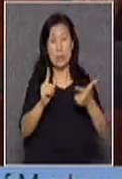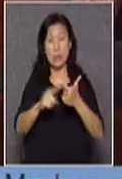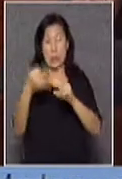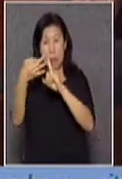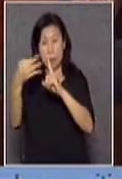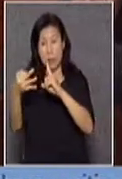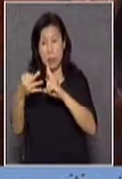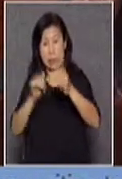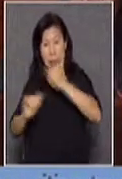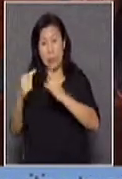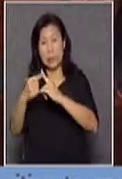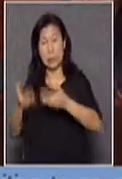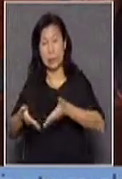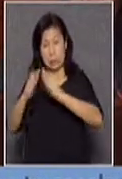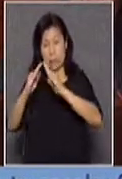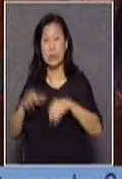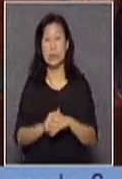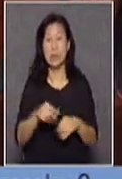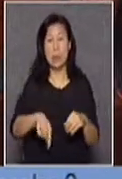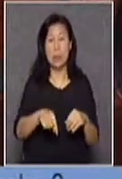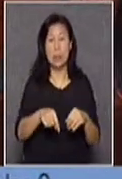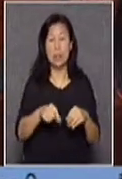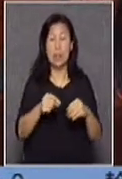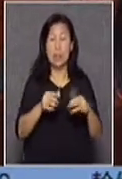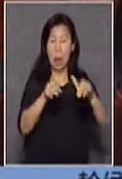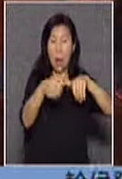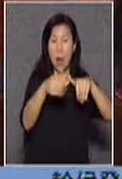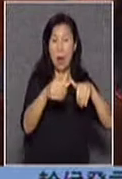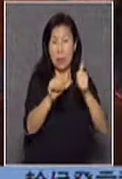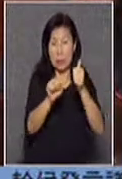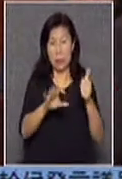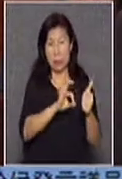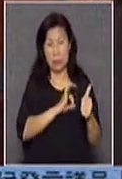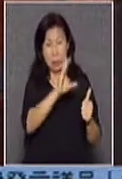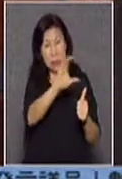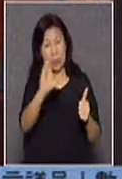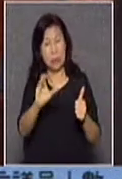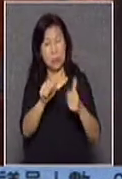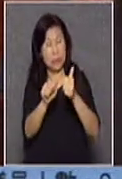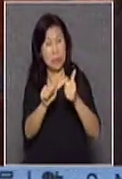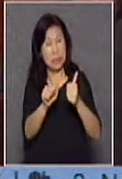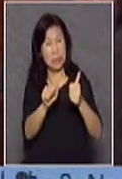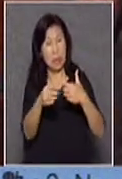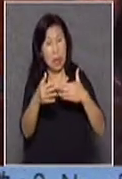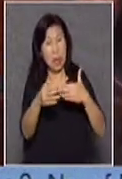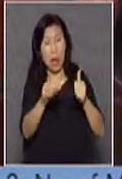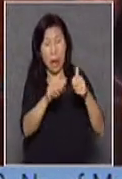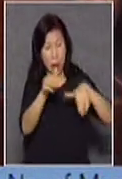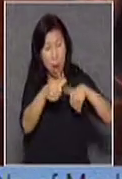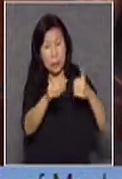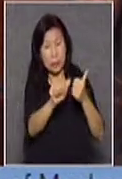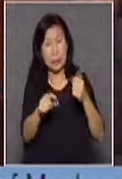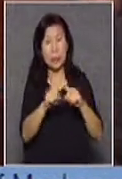組織，是吧？加上現時鄉事委員會，所謂長洲的鄉事委員會，我相信絕大部分是